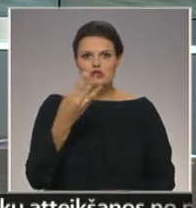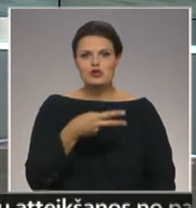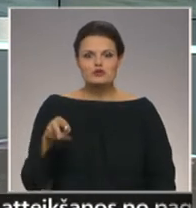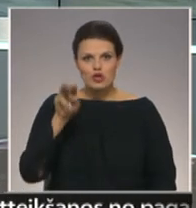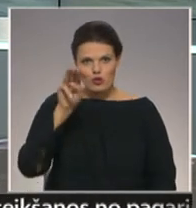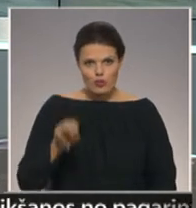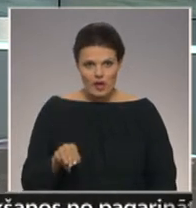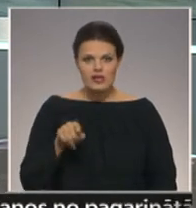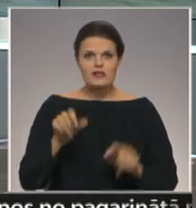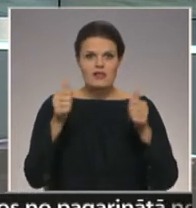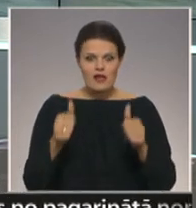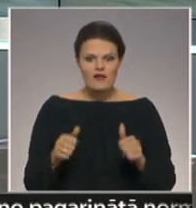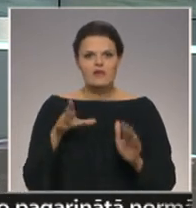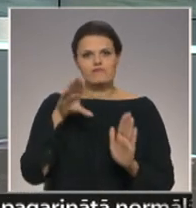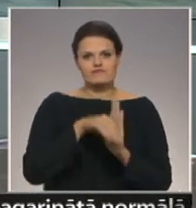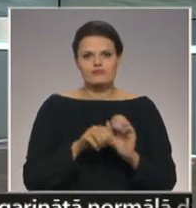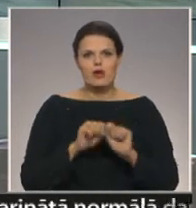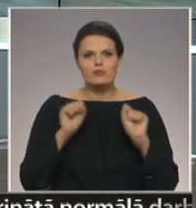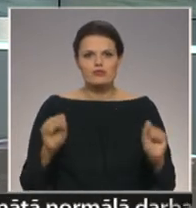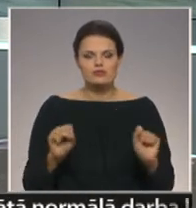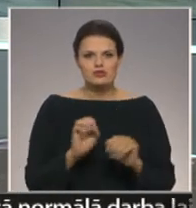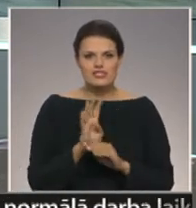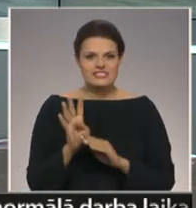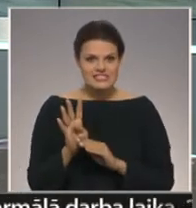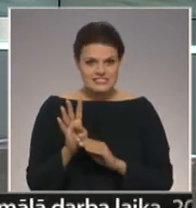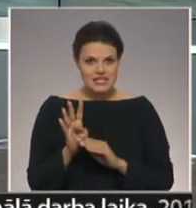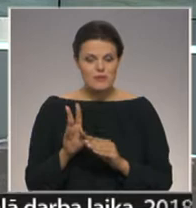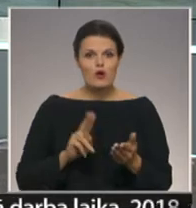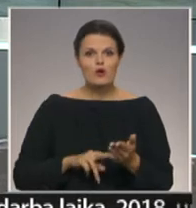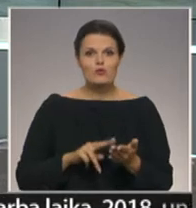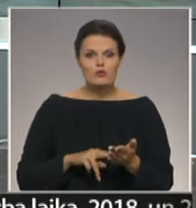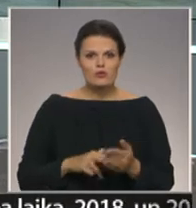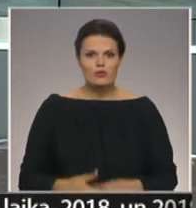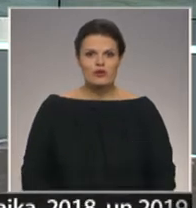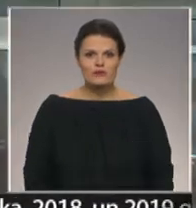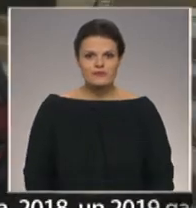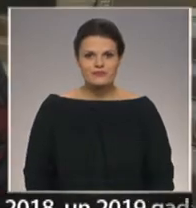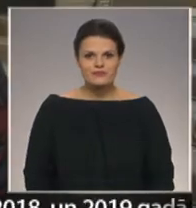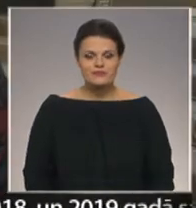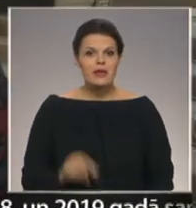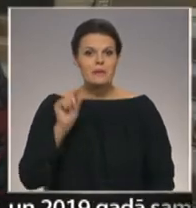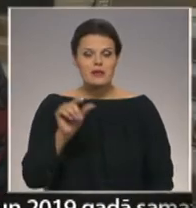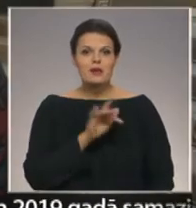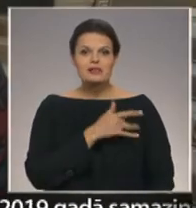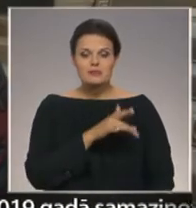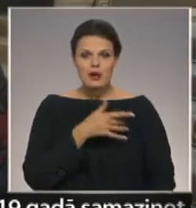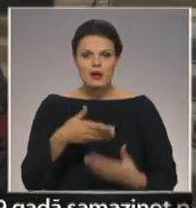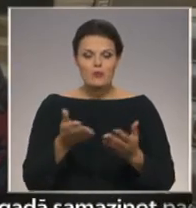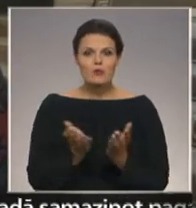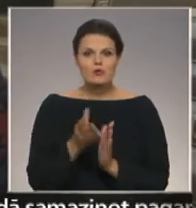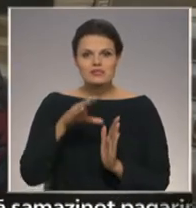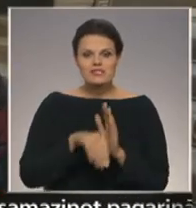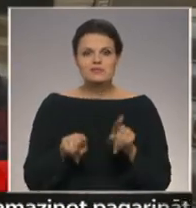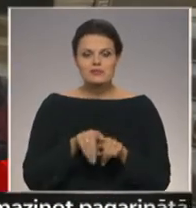4 eiro mēnesī un tādējādi piedalīties šajā apdrošināšanas sistēmā. Minimālais pakalpojumu grozs sevi ietver